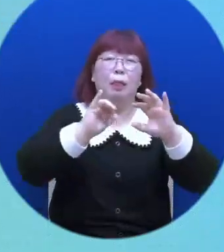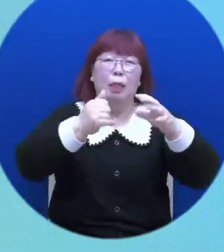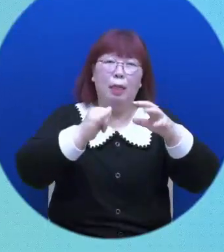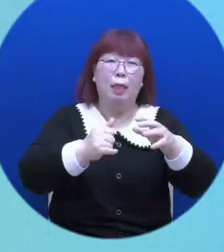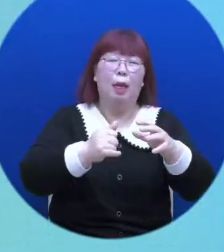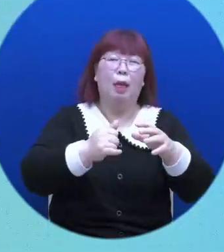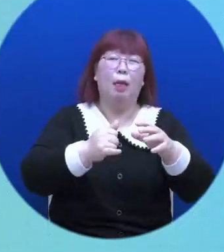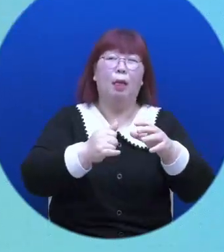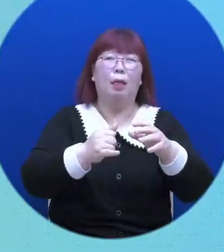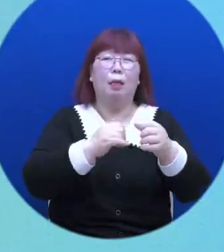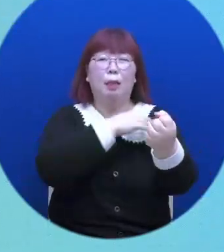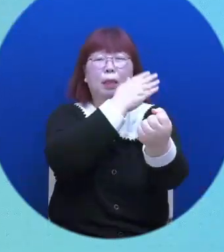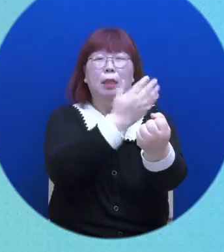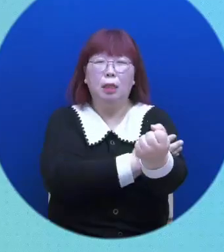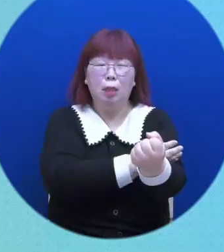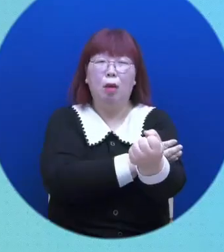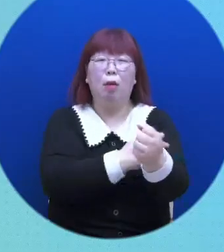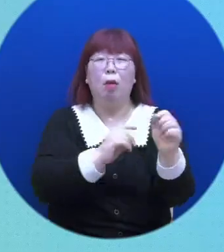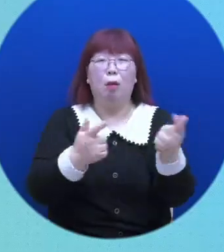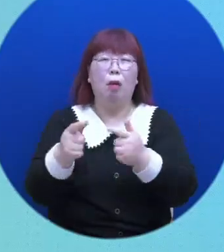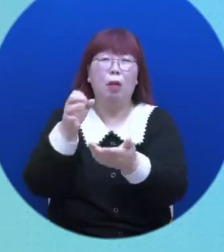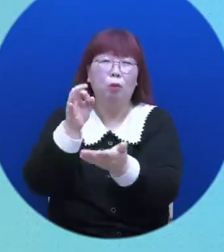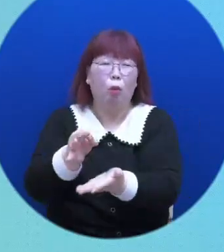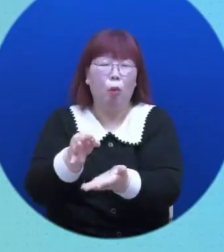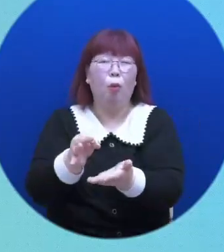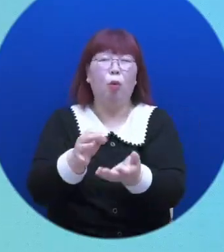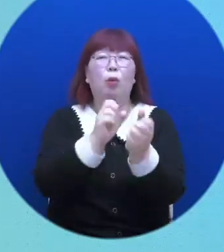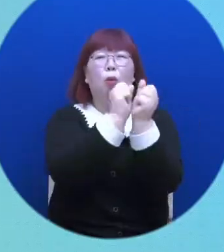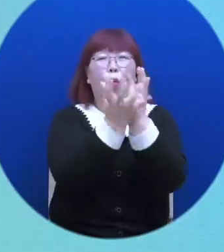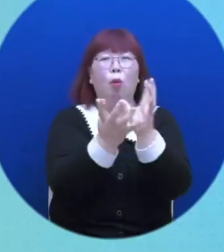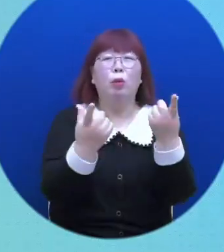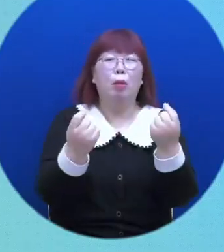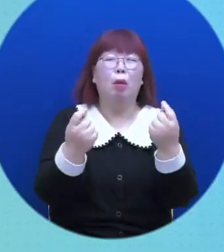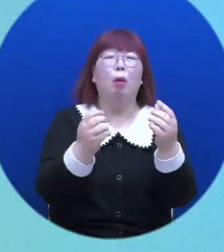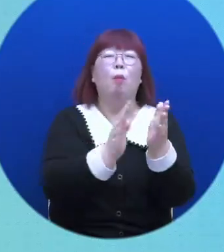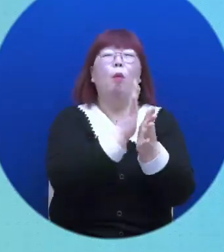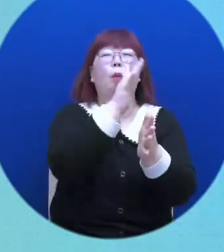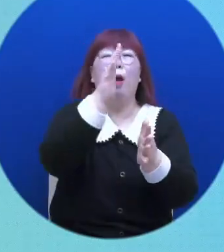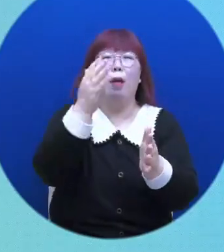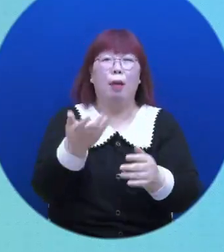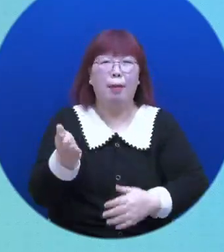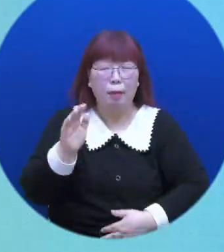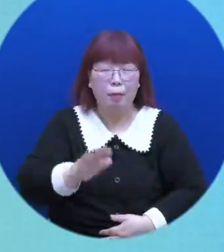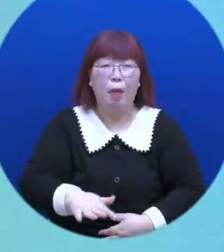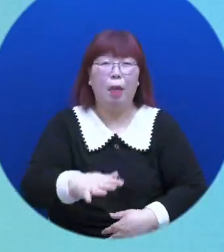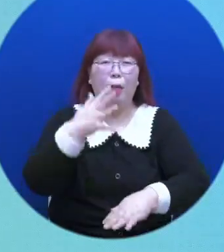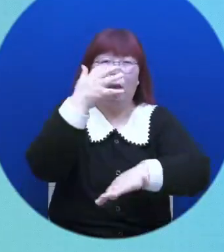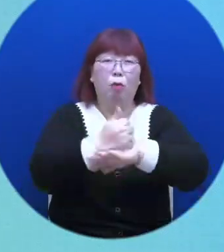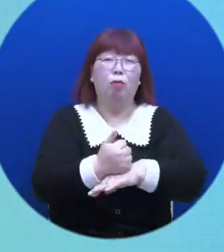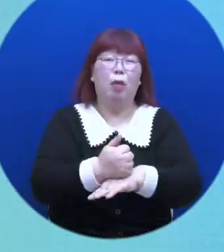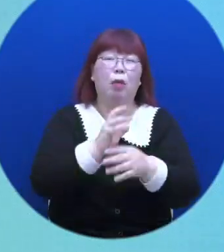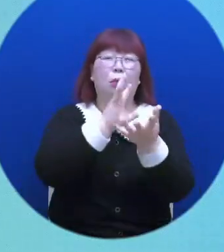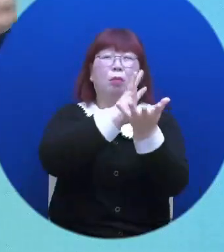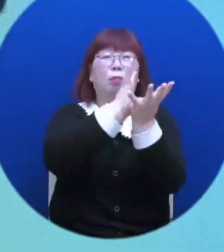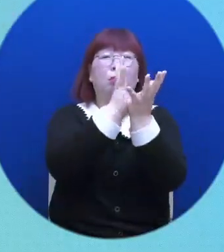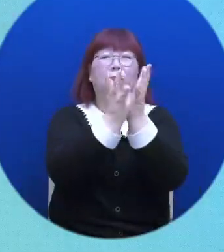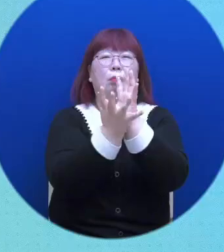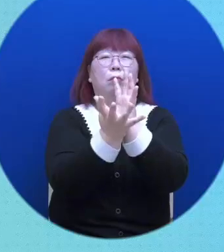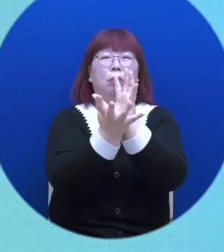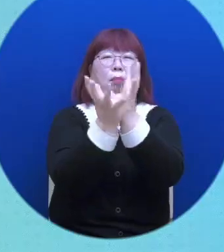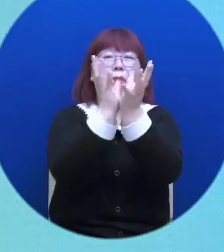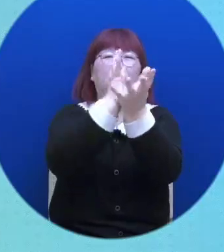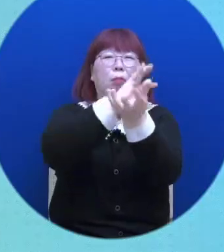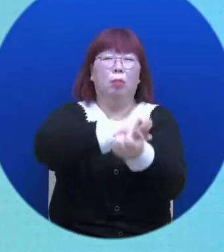능력이 꽃이에요. 그런데 이런 모든 것들이 뭐다? 꺾여 시든다. 하지만